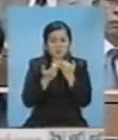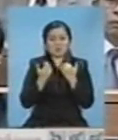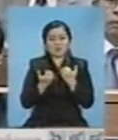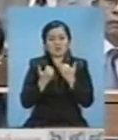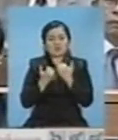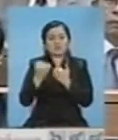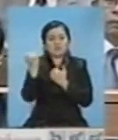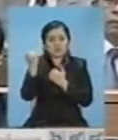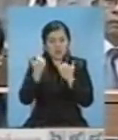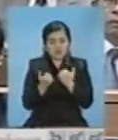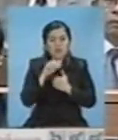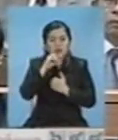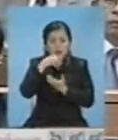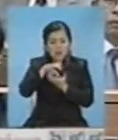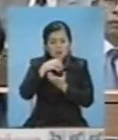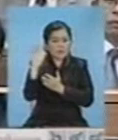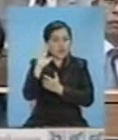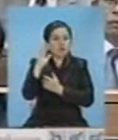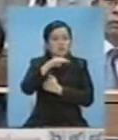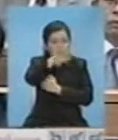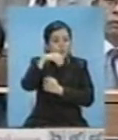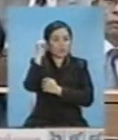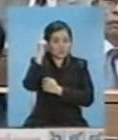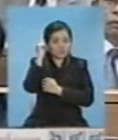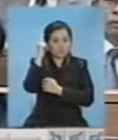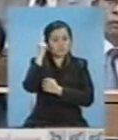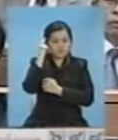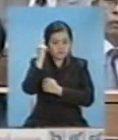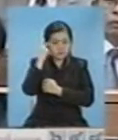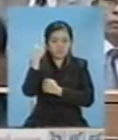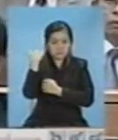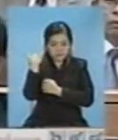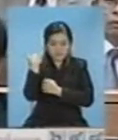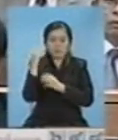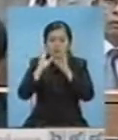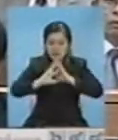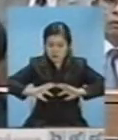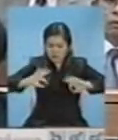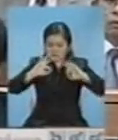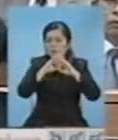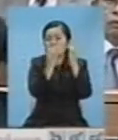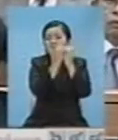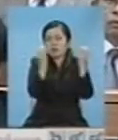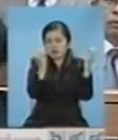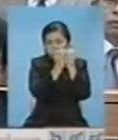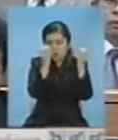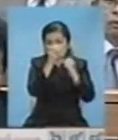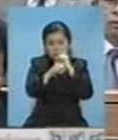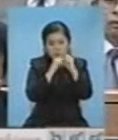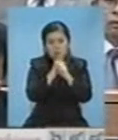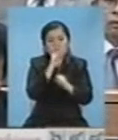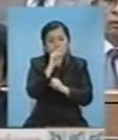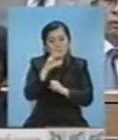ไม่เอ่ยถึงครับแต่ละไว้ในฐานเข้าใจนี่ก็เป็นประเด็นของรัฐธรรมนูญฉบับในปัจจุ